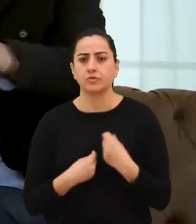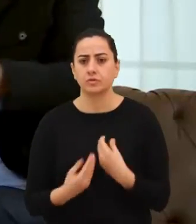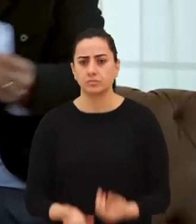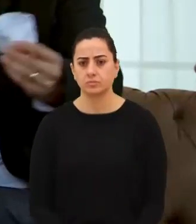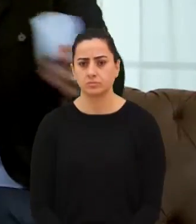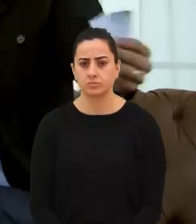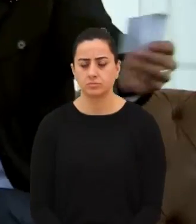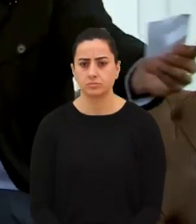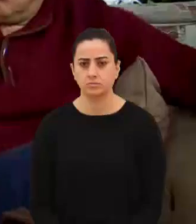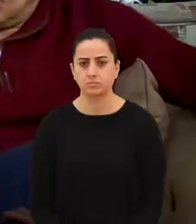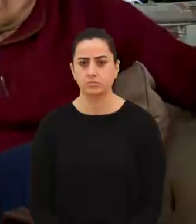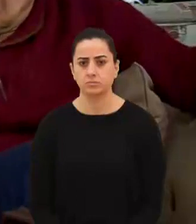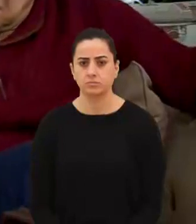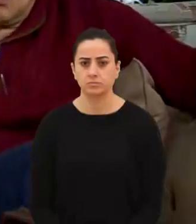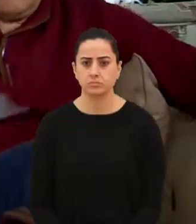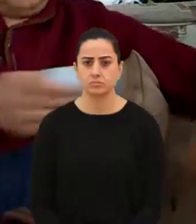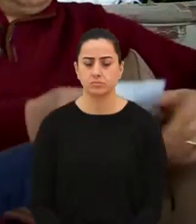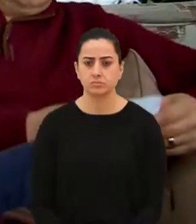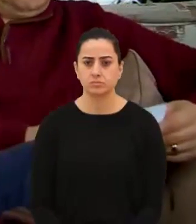İşte numara burada. Buyurun.